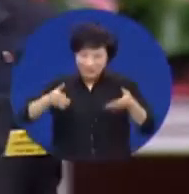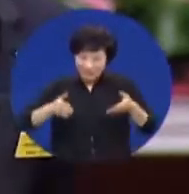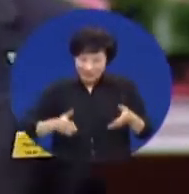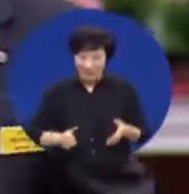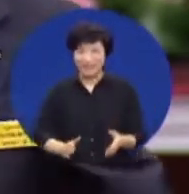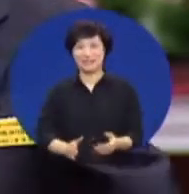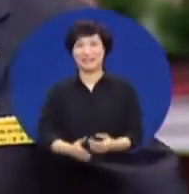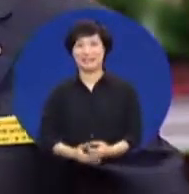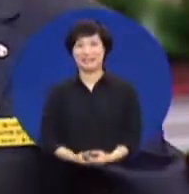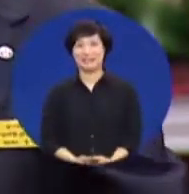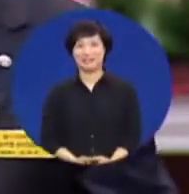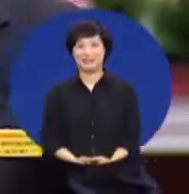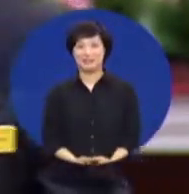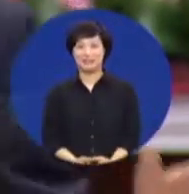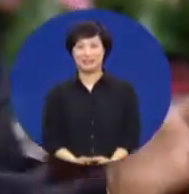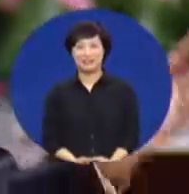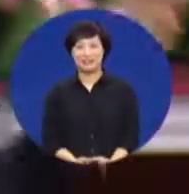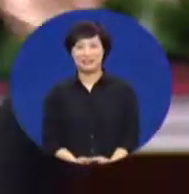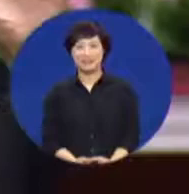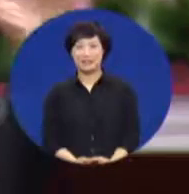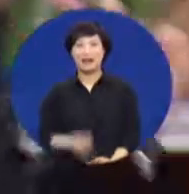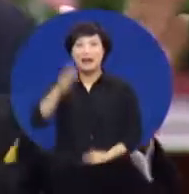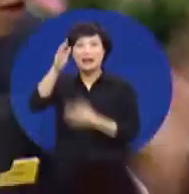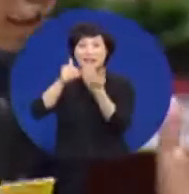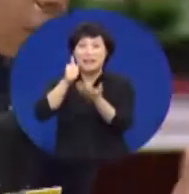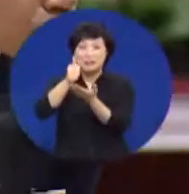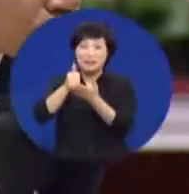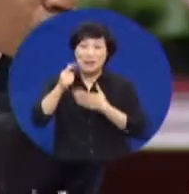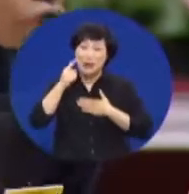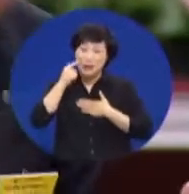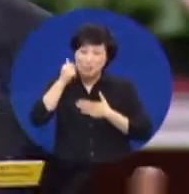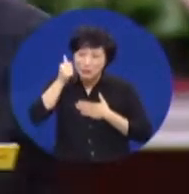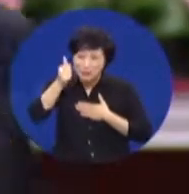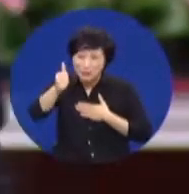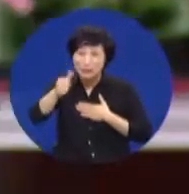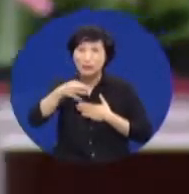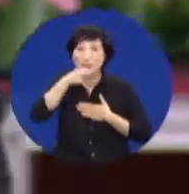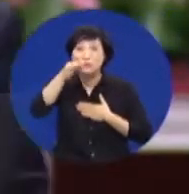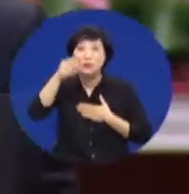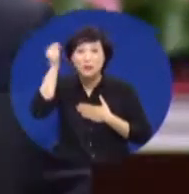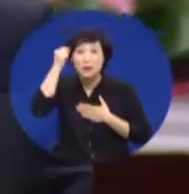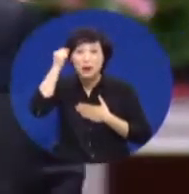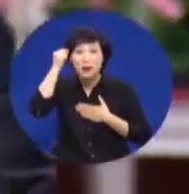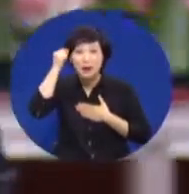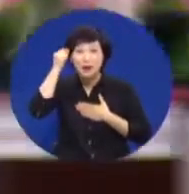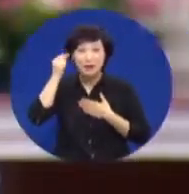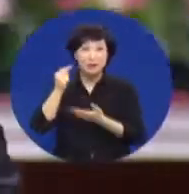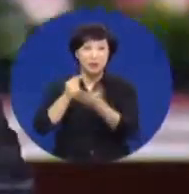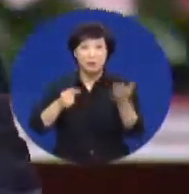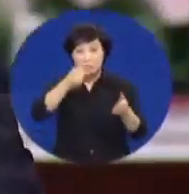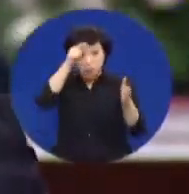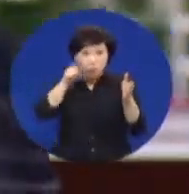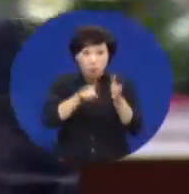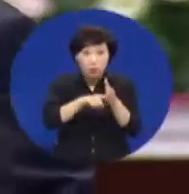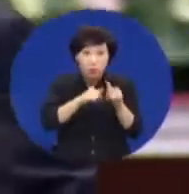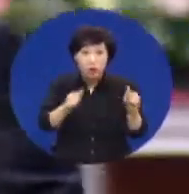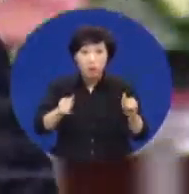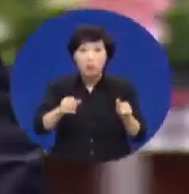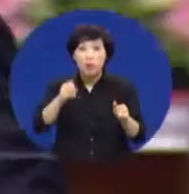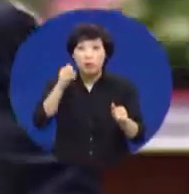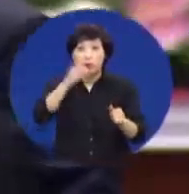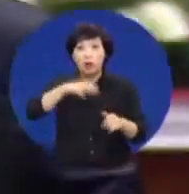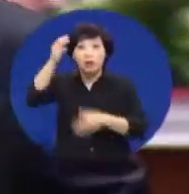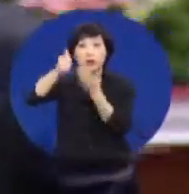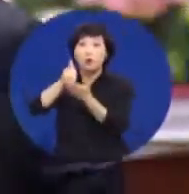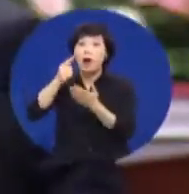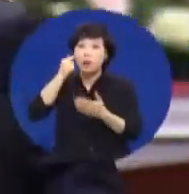낳으셨느니라. 그래서 하나님을 아버지라 부르는 것은 아 기독교인은 하나님을